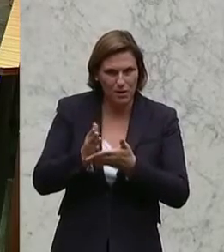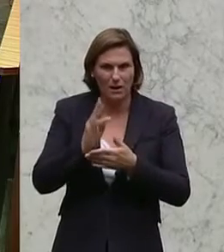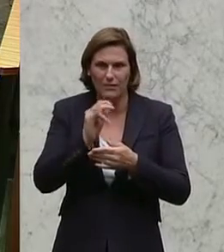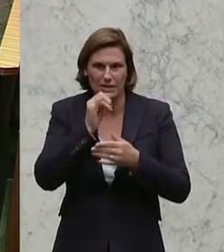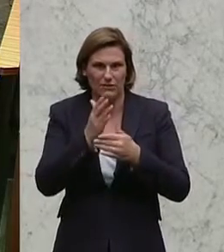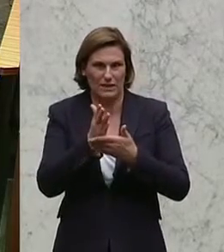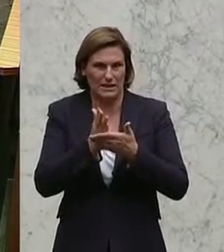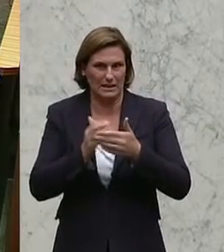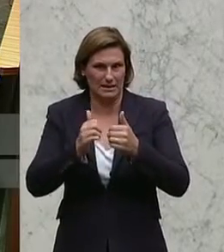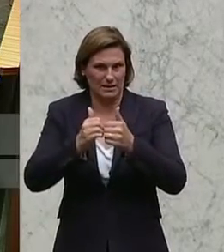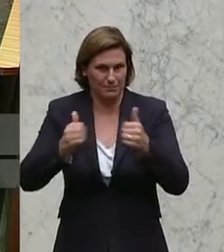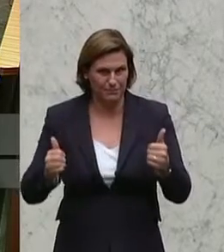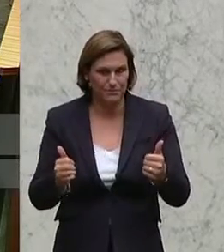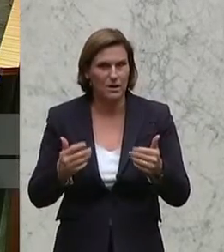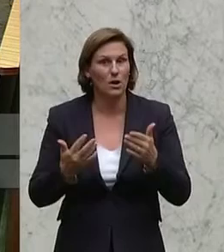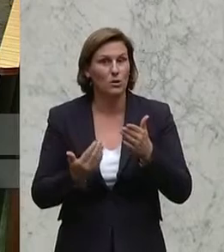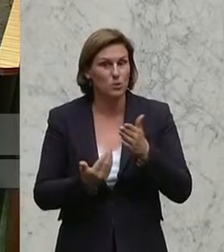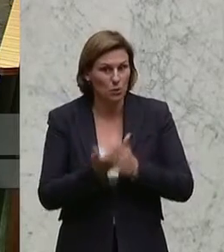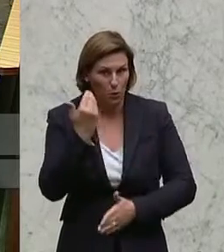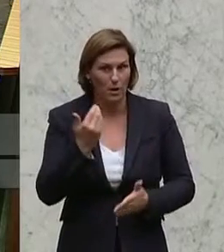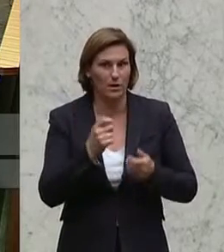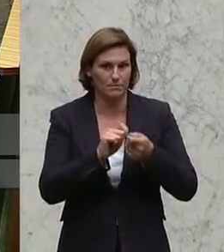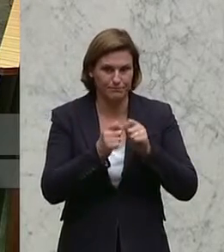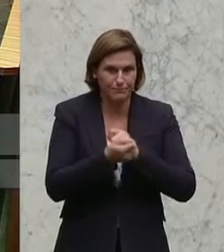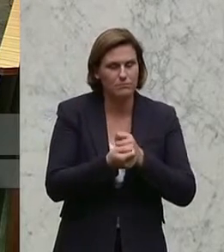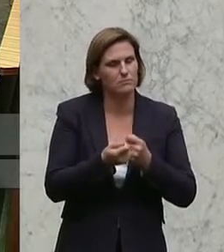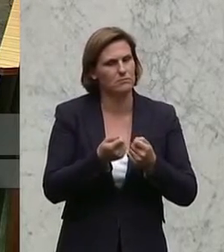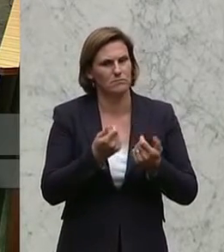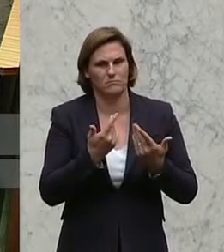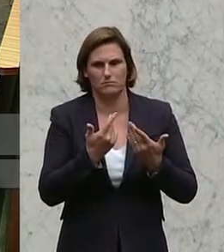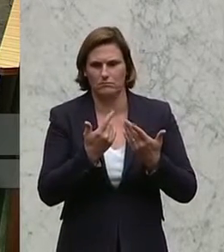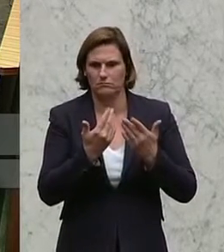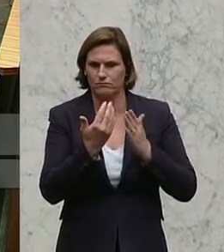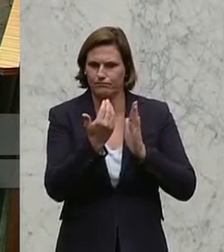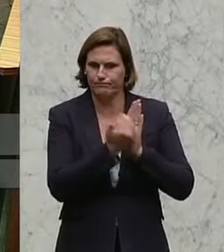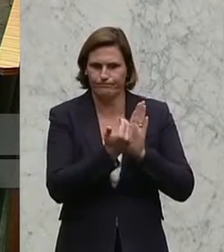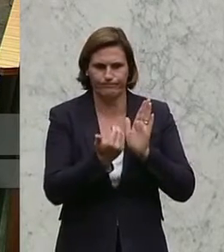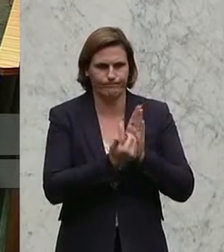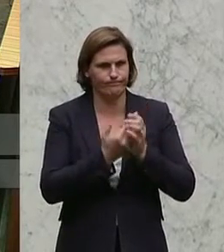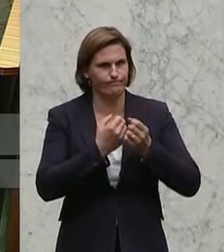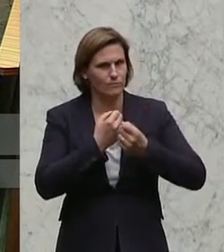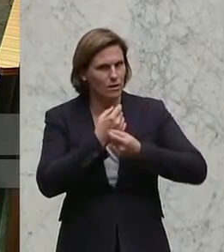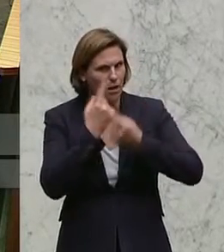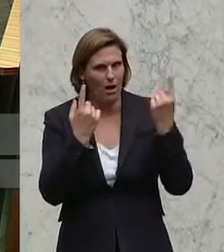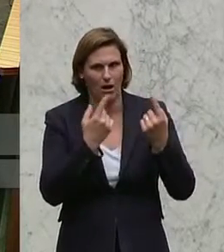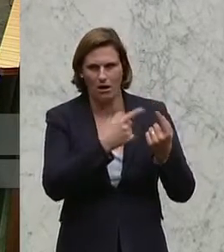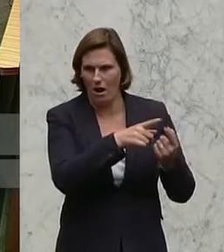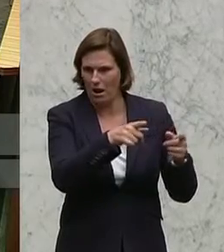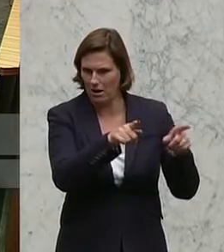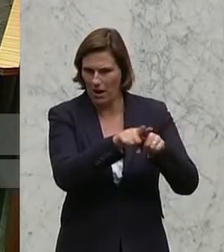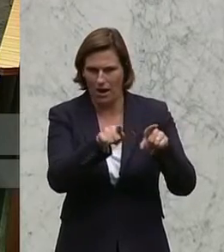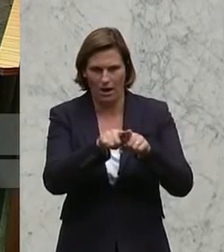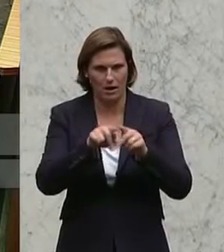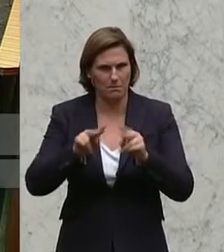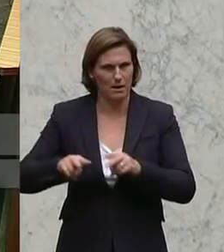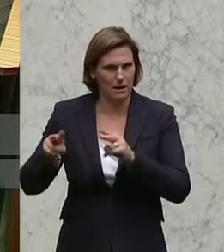kann. Die neue Novelle regelt das in einer sehr eindrucksvollen Art und Weise. Es werden alle gleichberechtigt. Man wird,